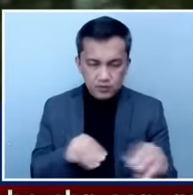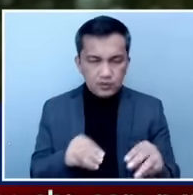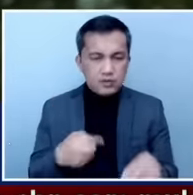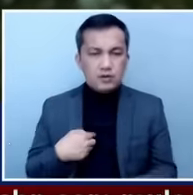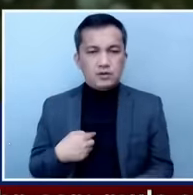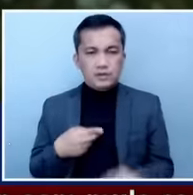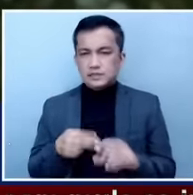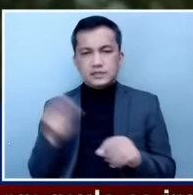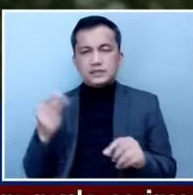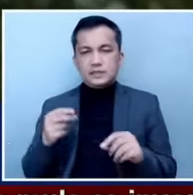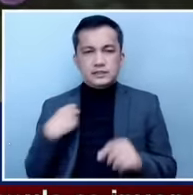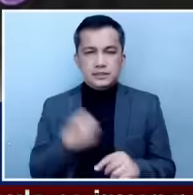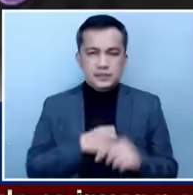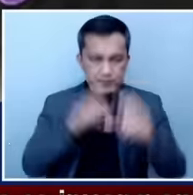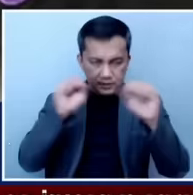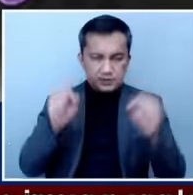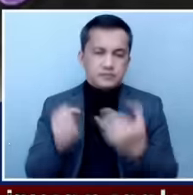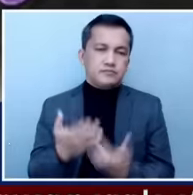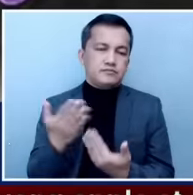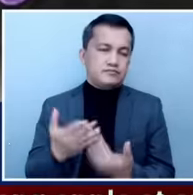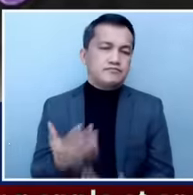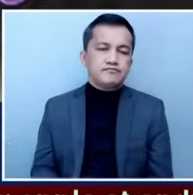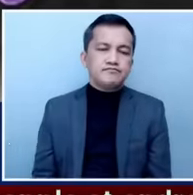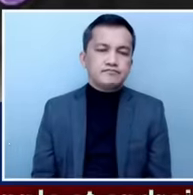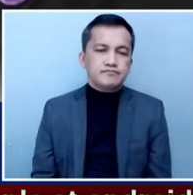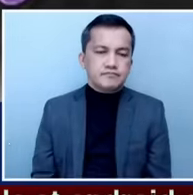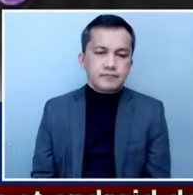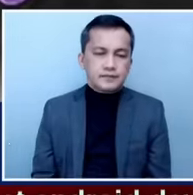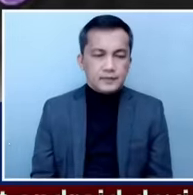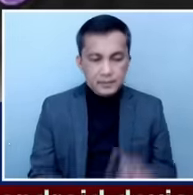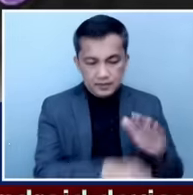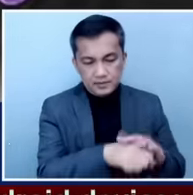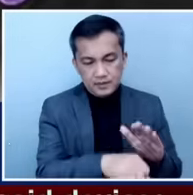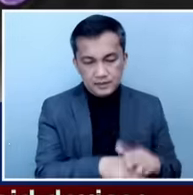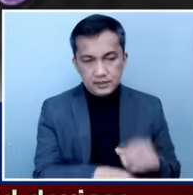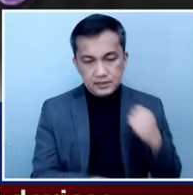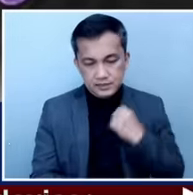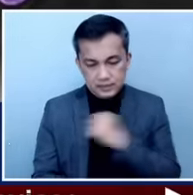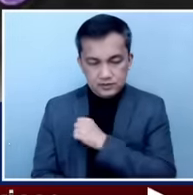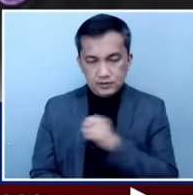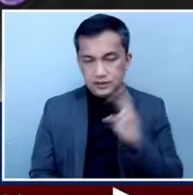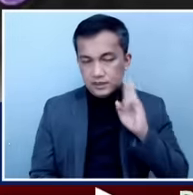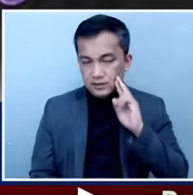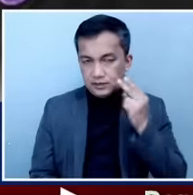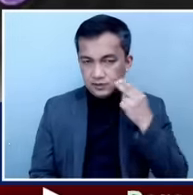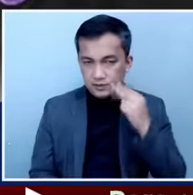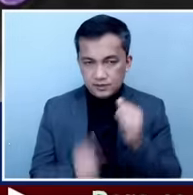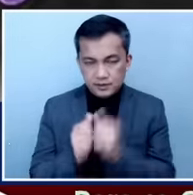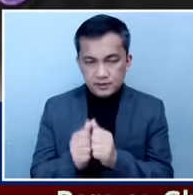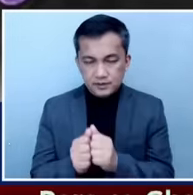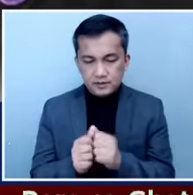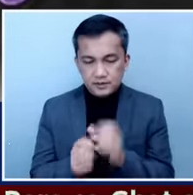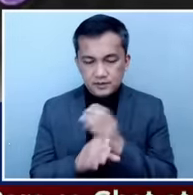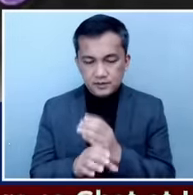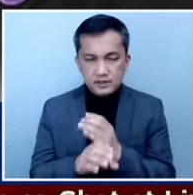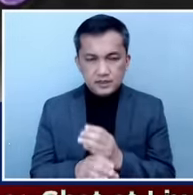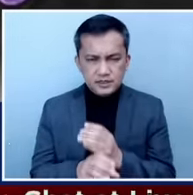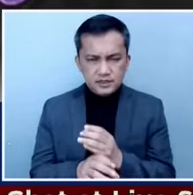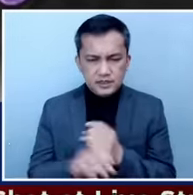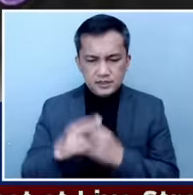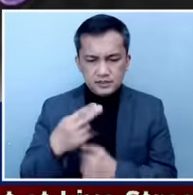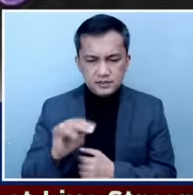Senate President. It's as simple as that. Paalala naman ni Senador Risa Ontivero sa mga kasamahan, mag-ingat ng husto sa